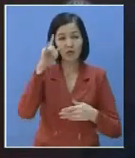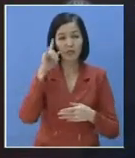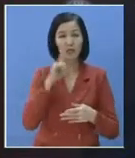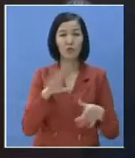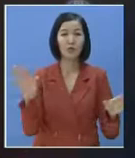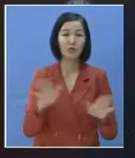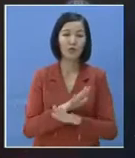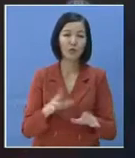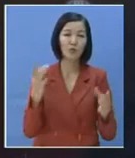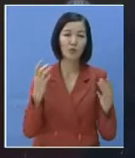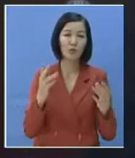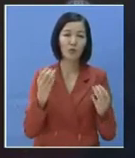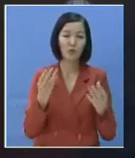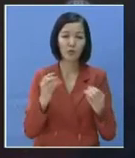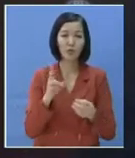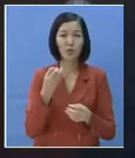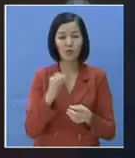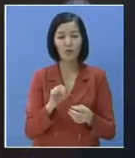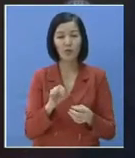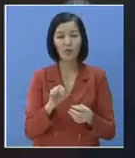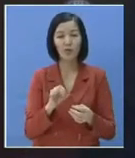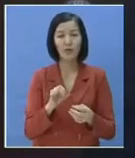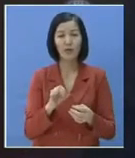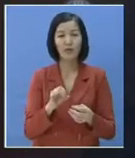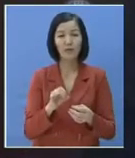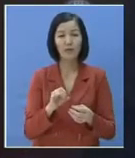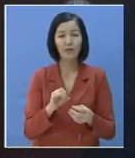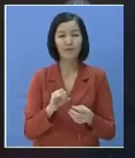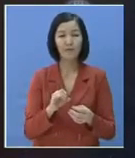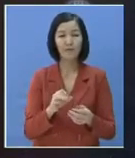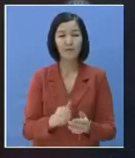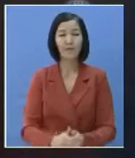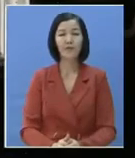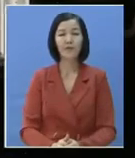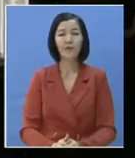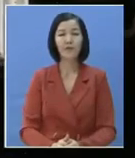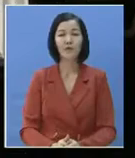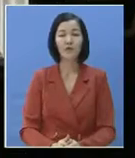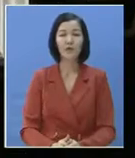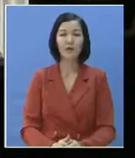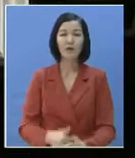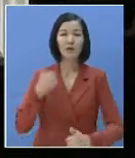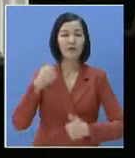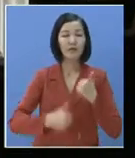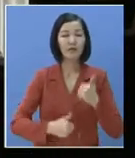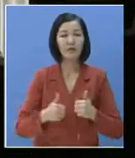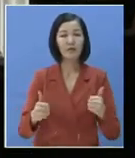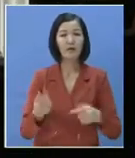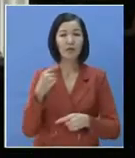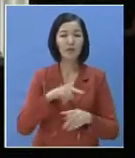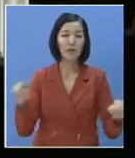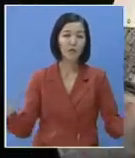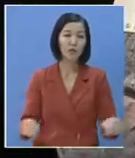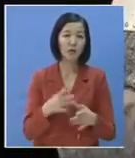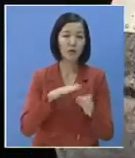нашу одну песню нашей страны и один кью нашей страны. Фестиваль прошел в рамках программы «Рухани Жангыру»